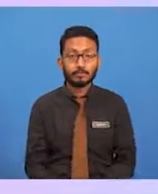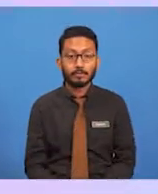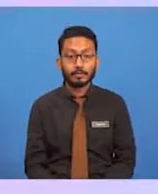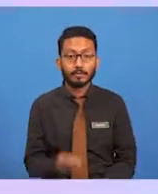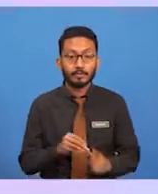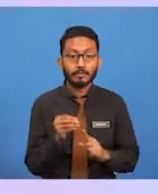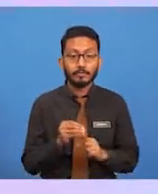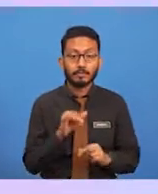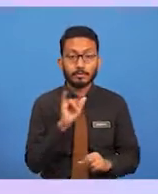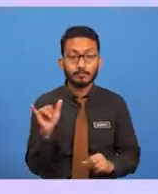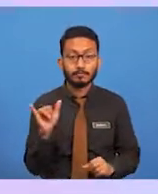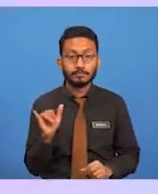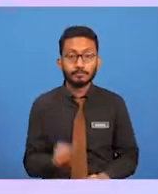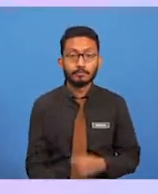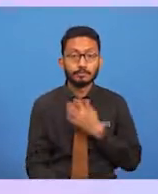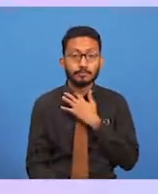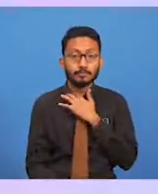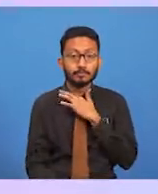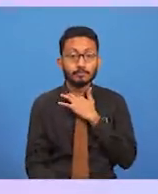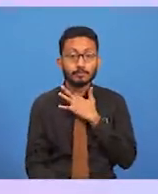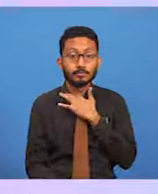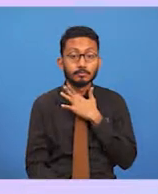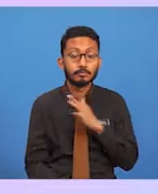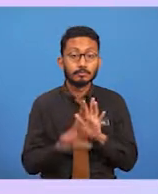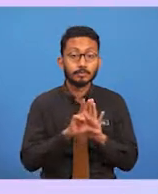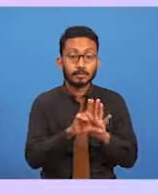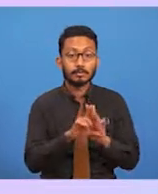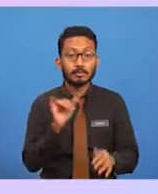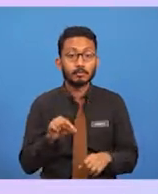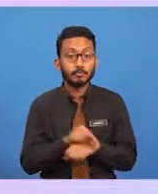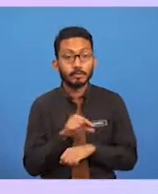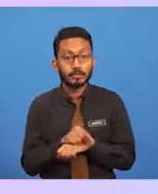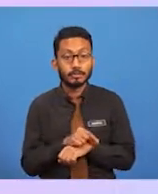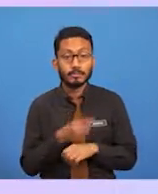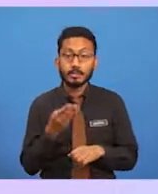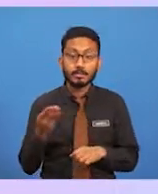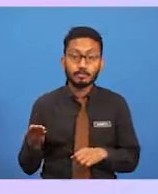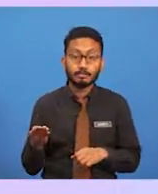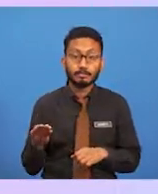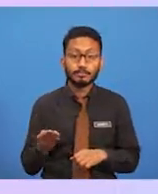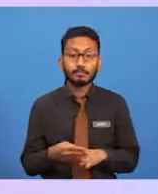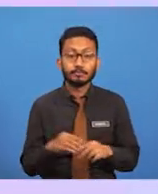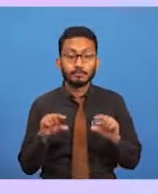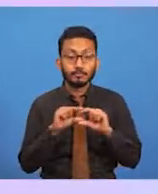Antaranya, label yang menggunakan bahan pelekat untuk ditampal.